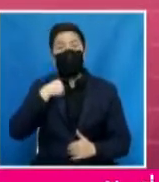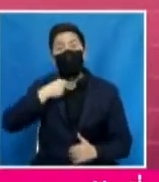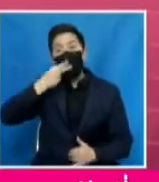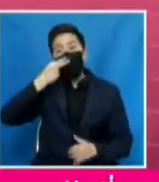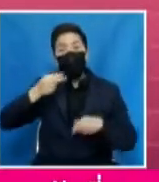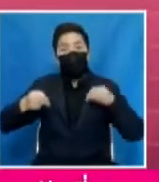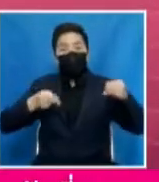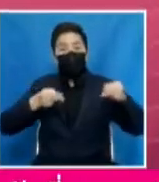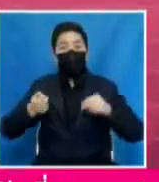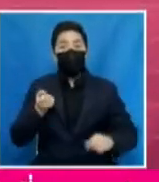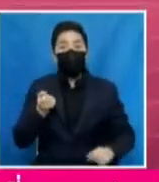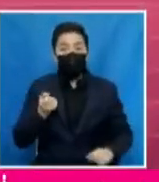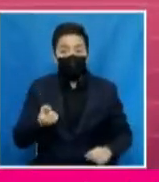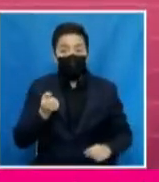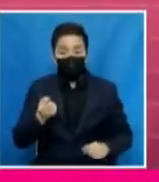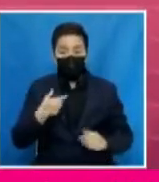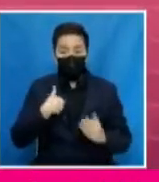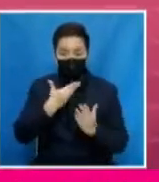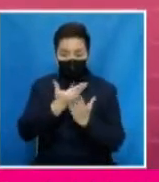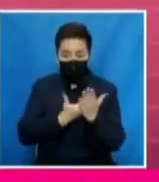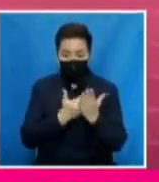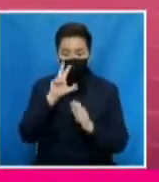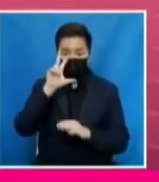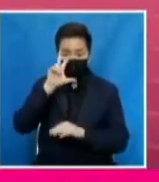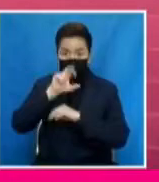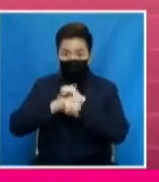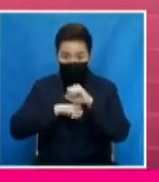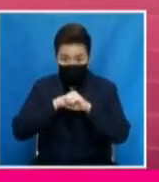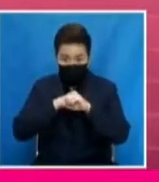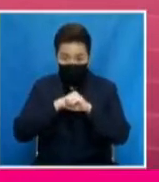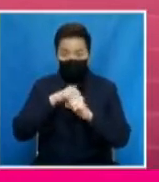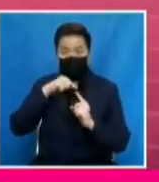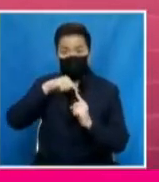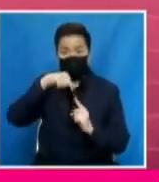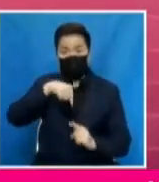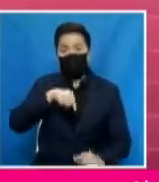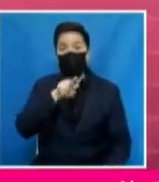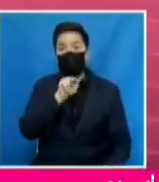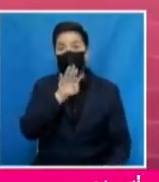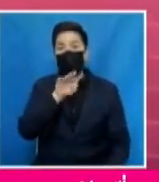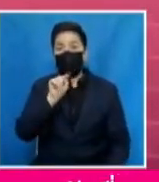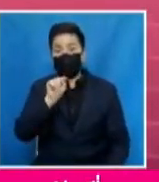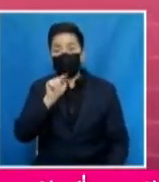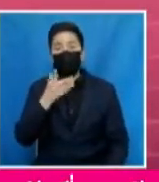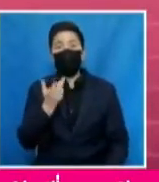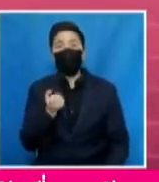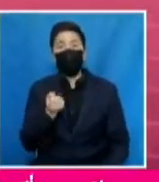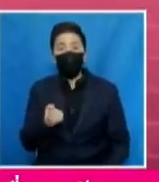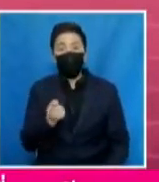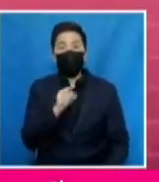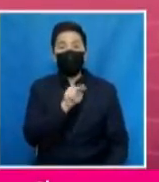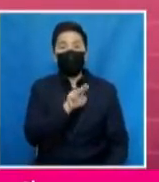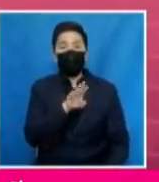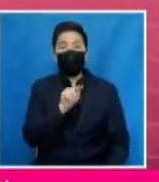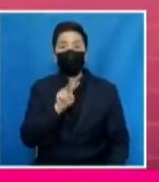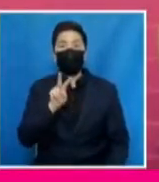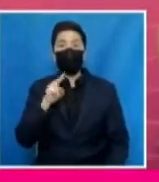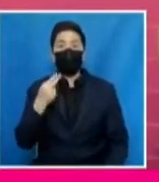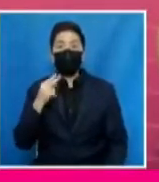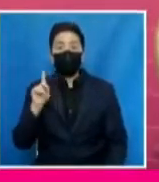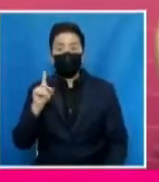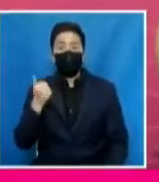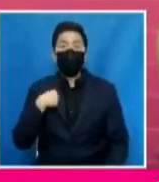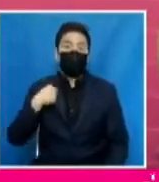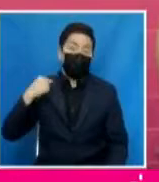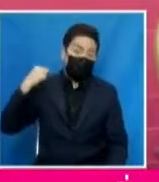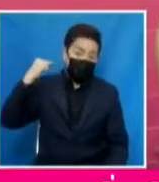การถ่ายทอดสดการออกรางวัลสลากออมสินพิเศษ3ปีทางช่อง NBT และ Facebook Live NBT2SD และรับฟัง